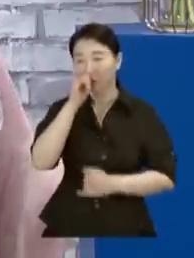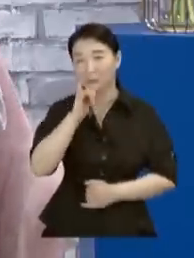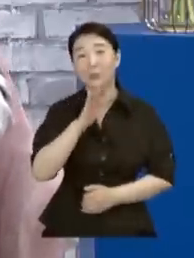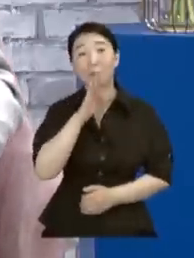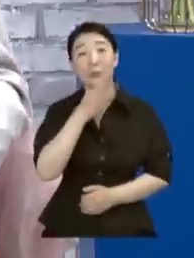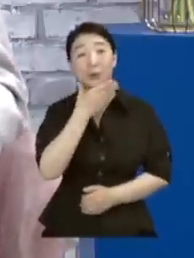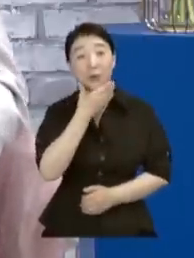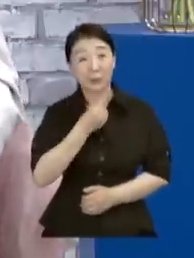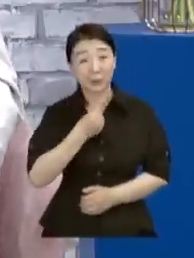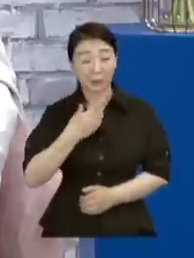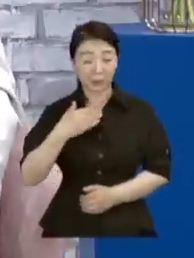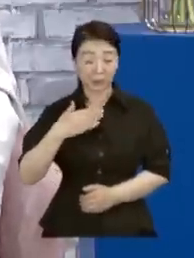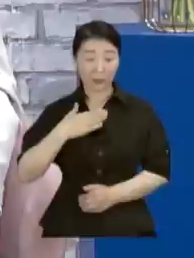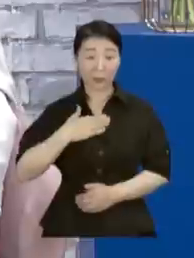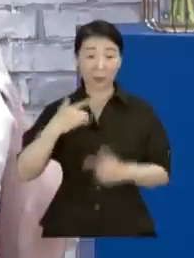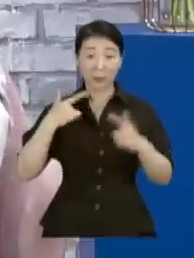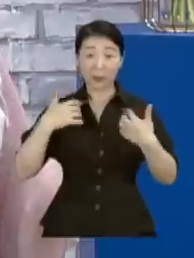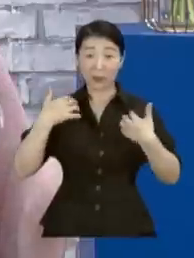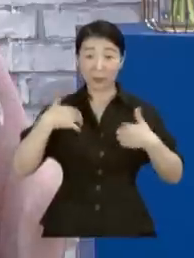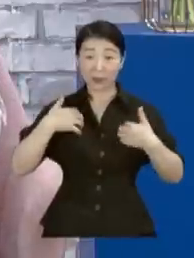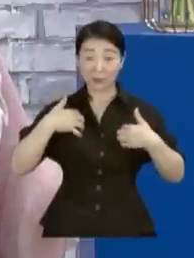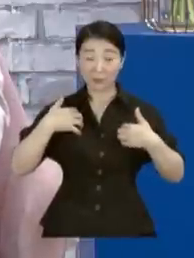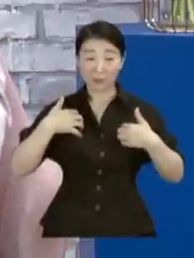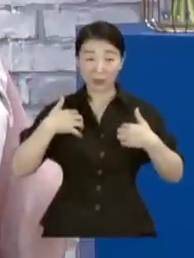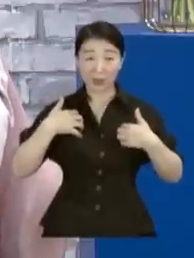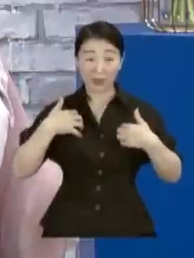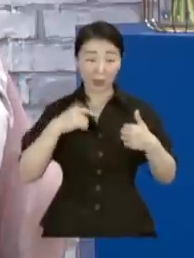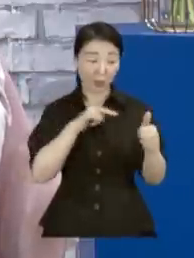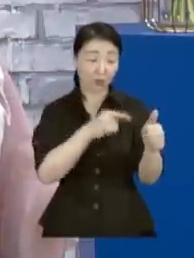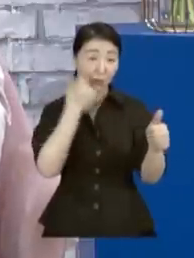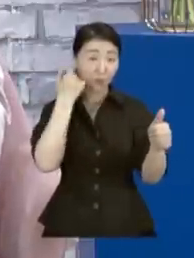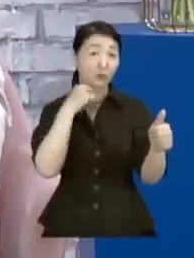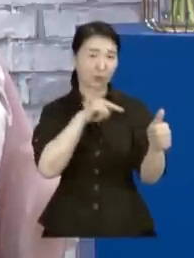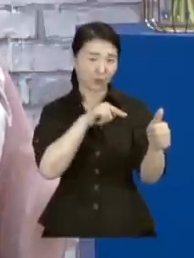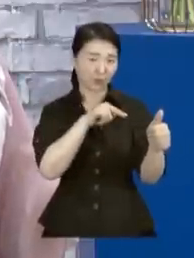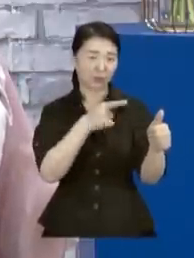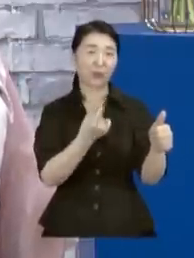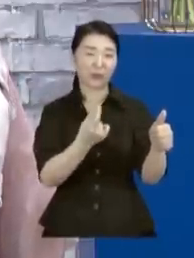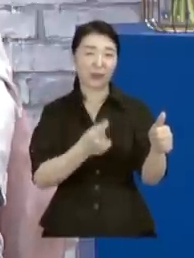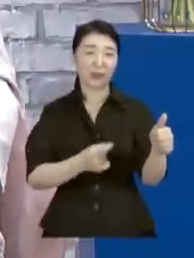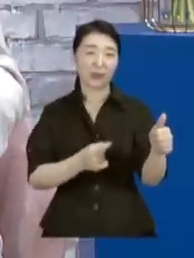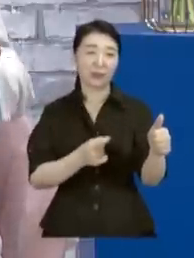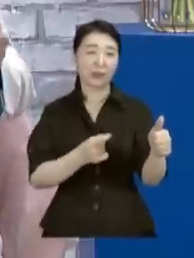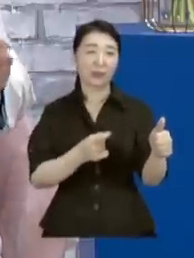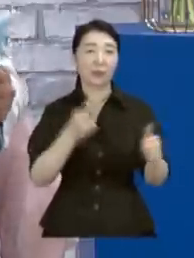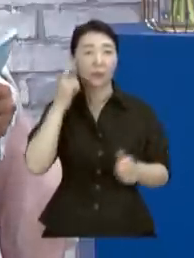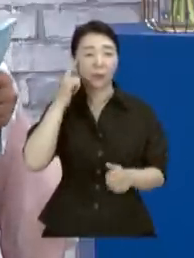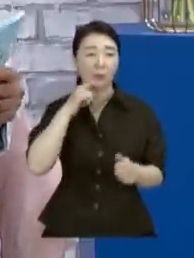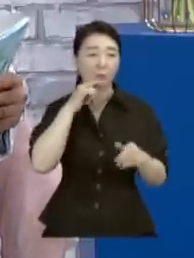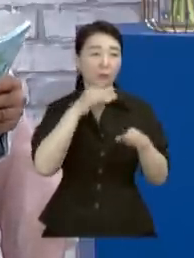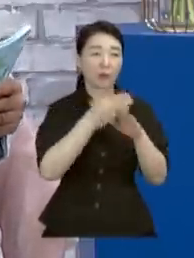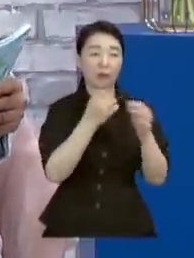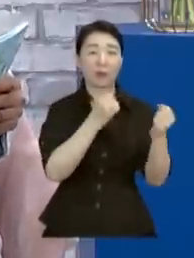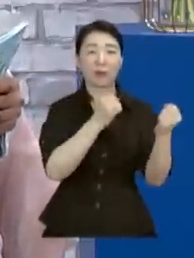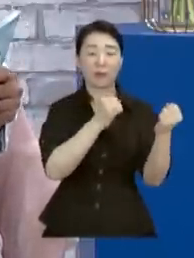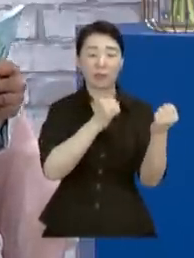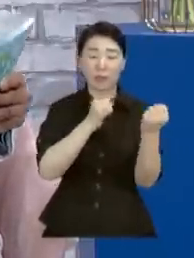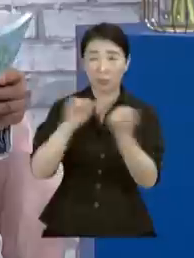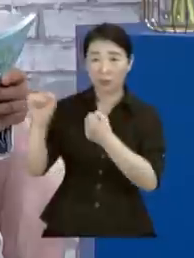몰라요. 그렇죠. 그렇죠. 예. 예. 자, 오늘 내가 매일 기쁘게 주인공이 바로 그런 분이에요. 북에서 이제 우리